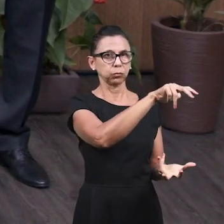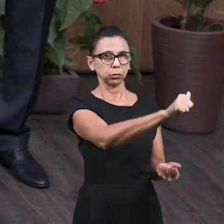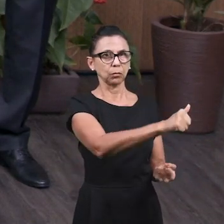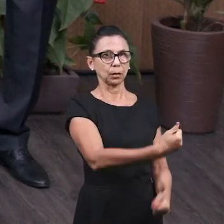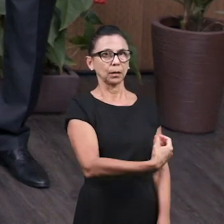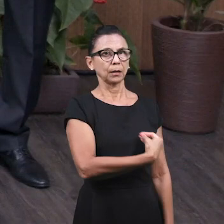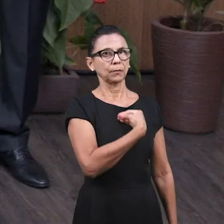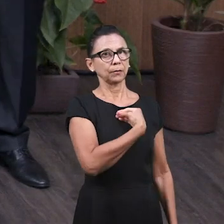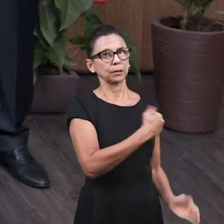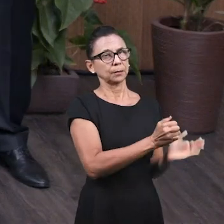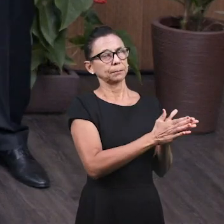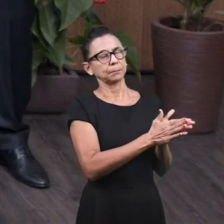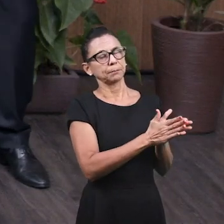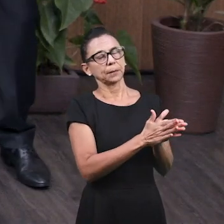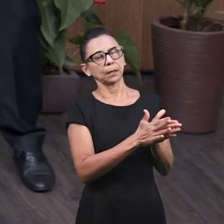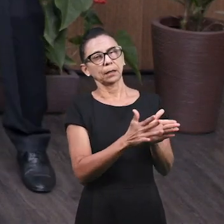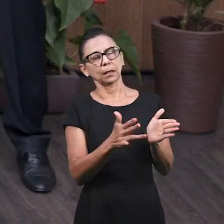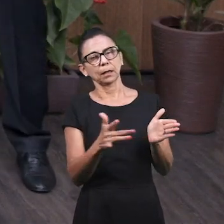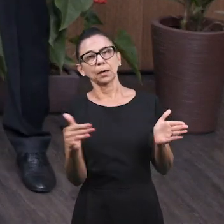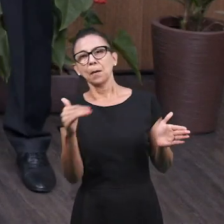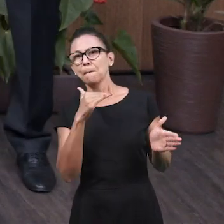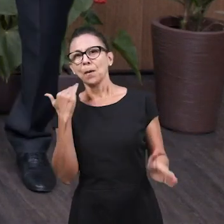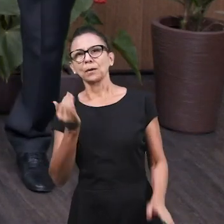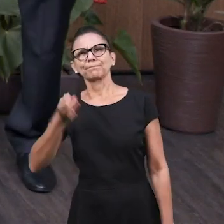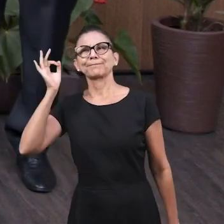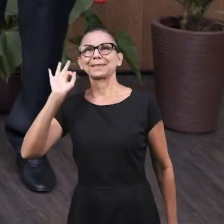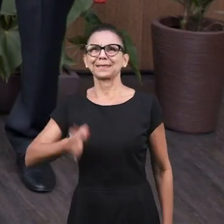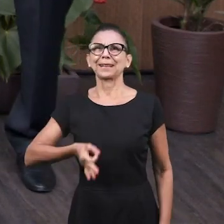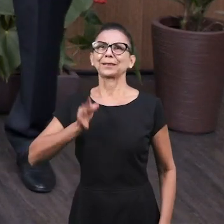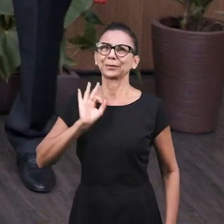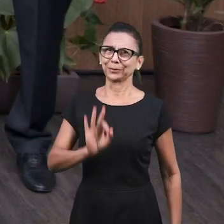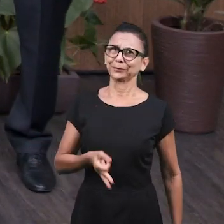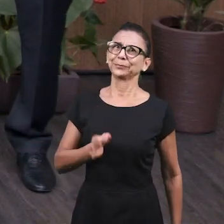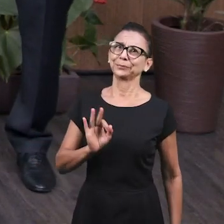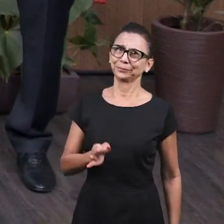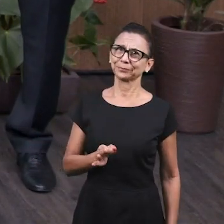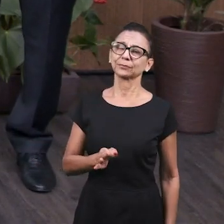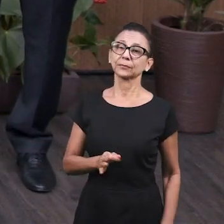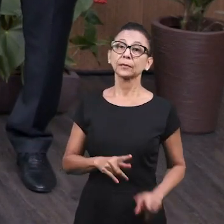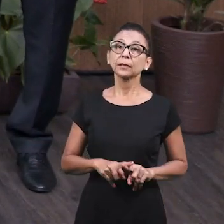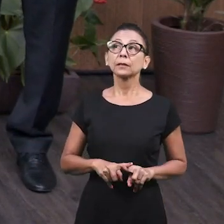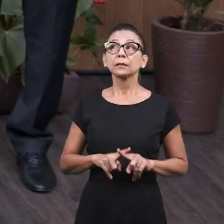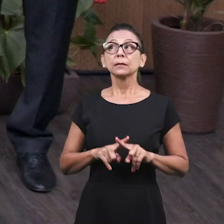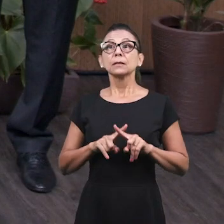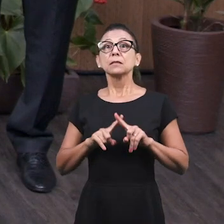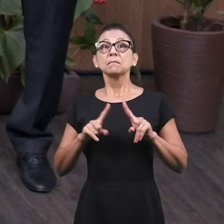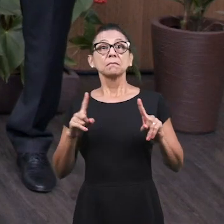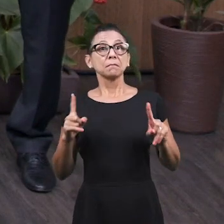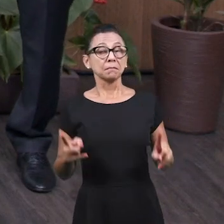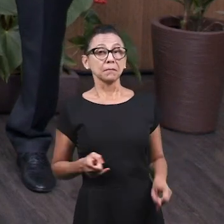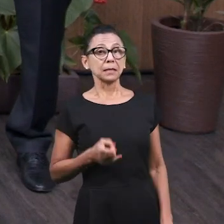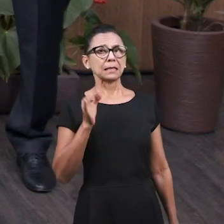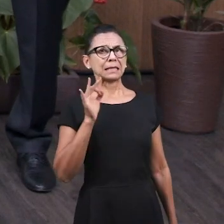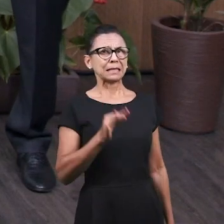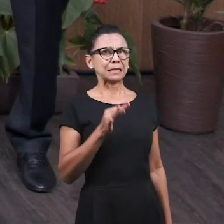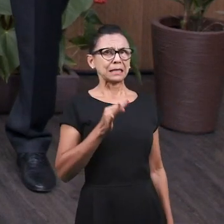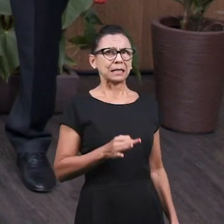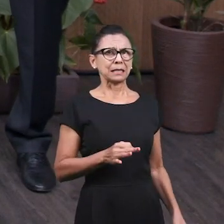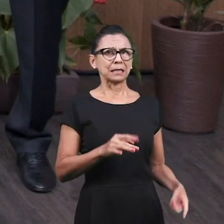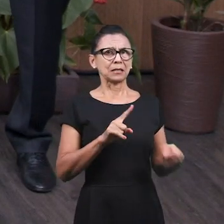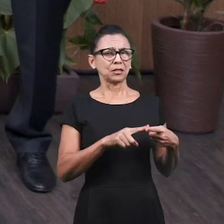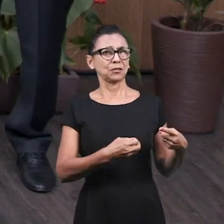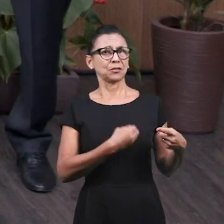сотворенном мире. Это жизнь человека между рождением и смертью. Но